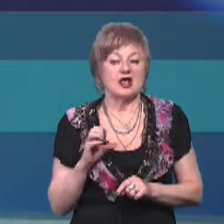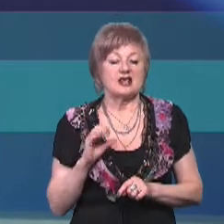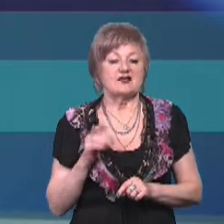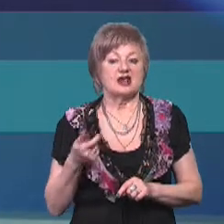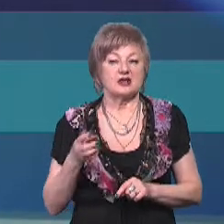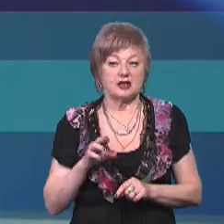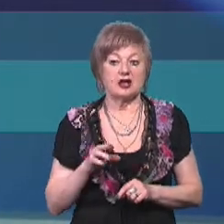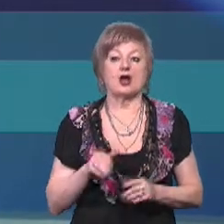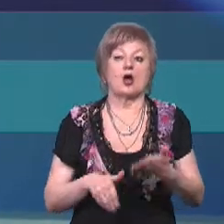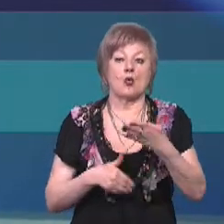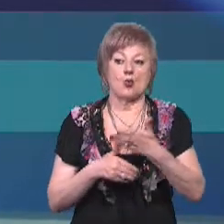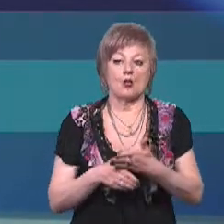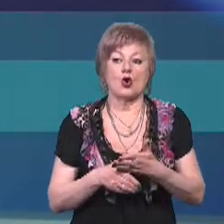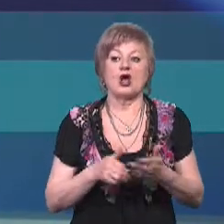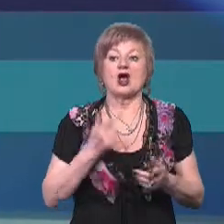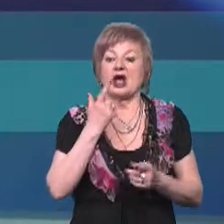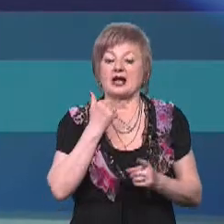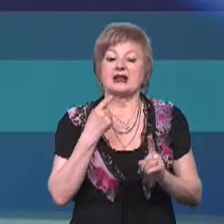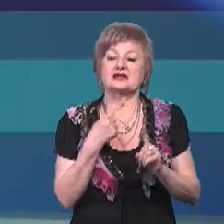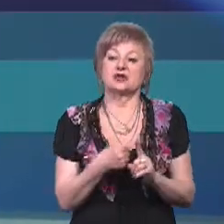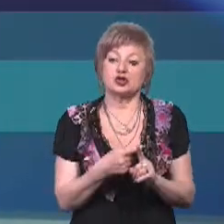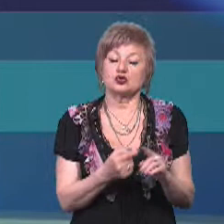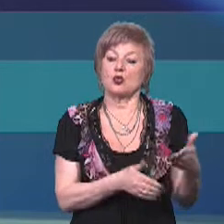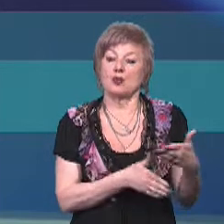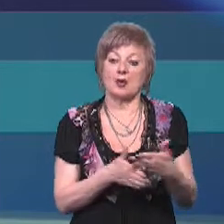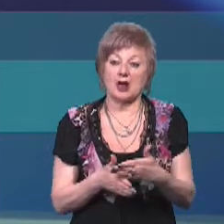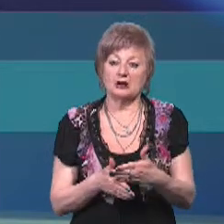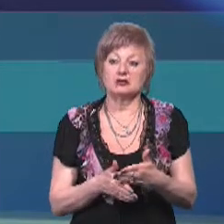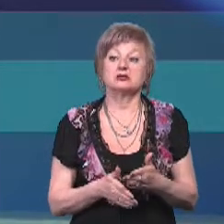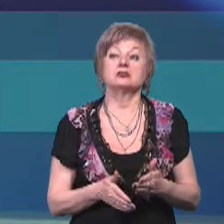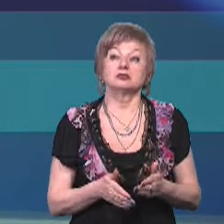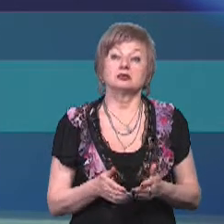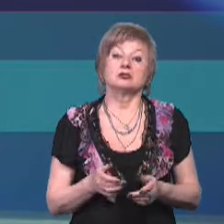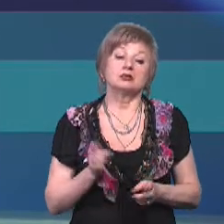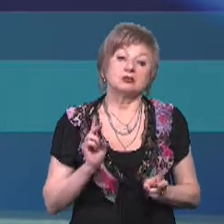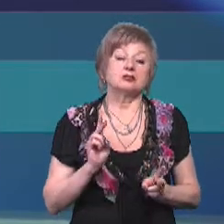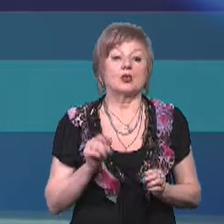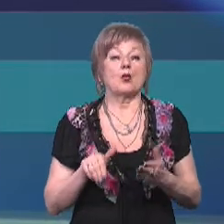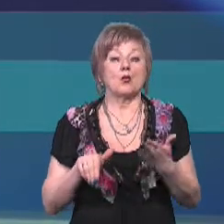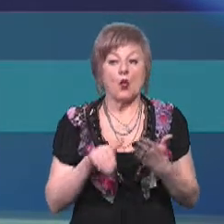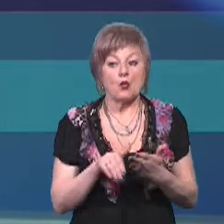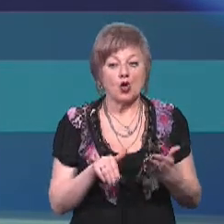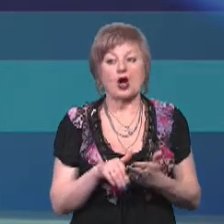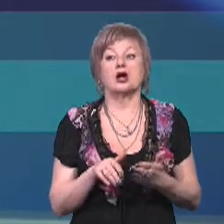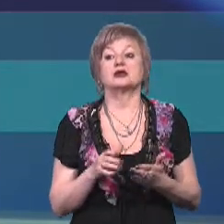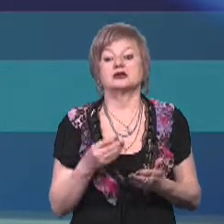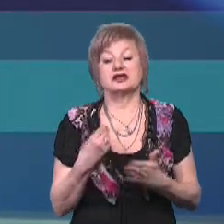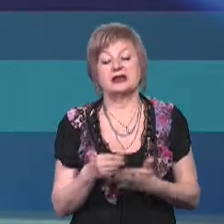сталу допомогу від організації Красного Червоного Хреста. Зокрема, вони допомагають родичам із